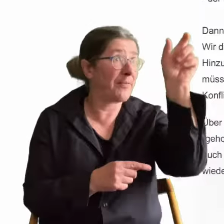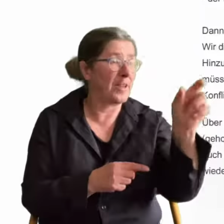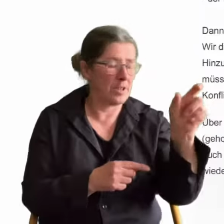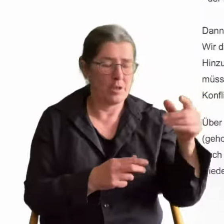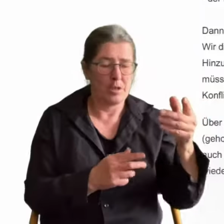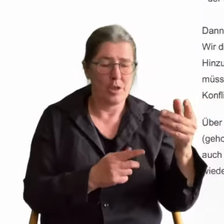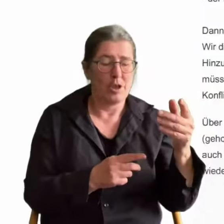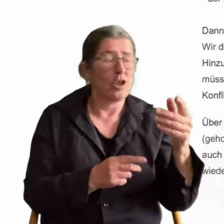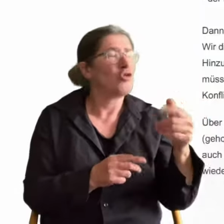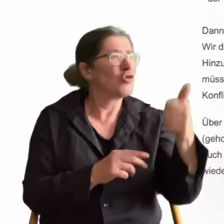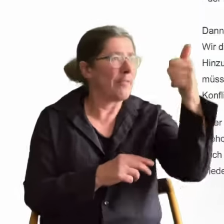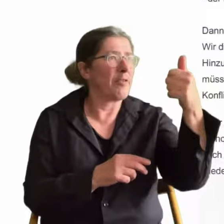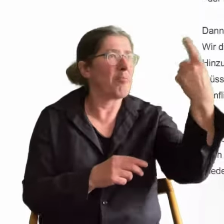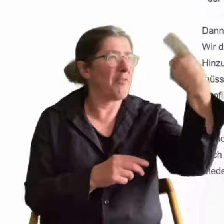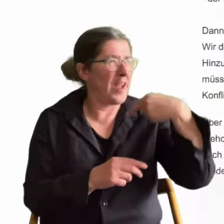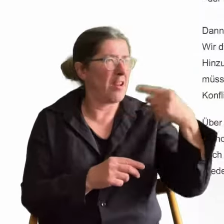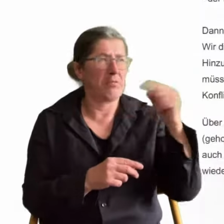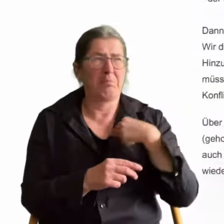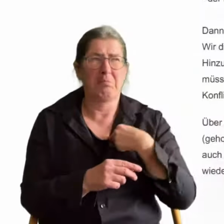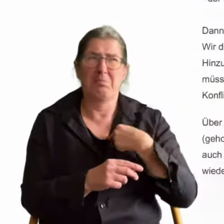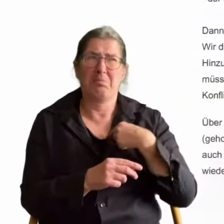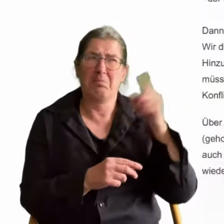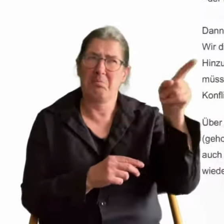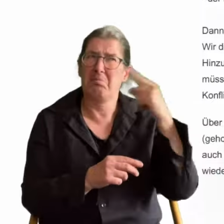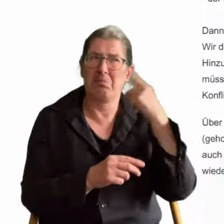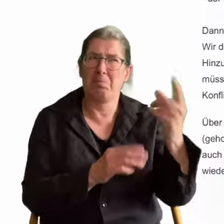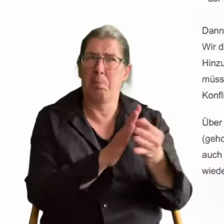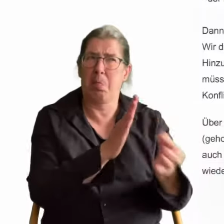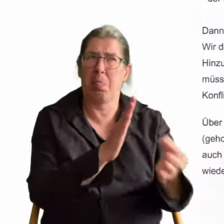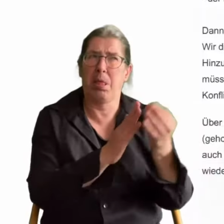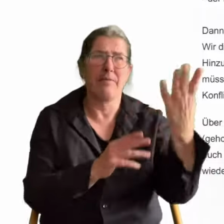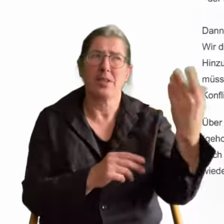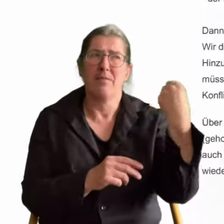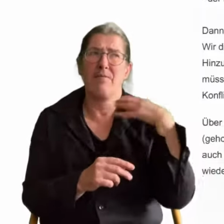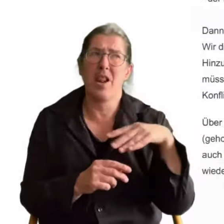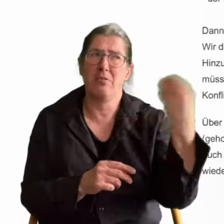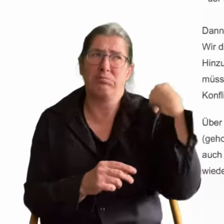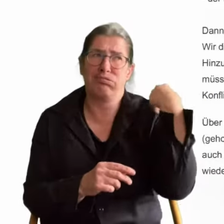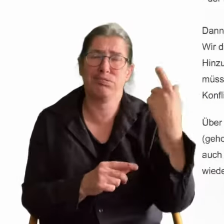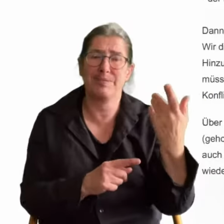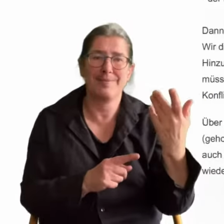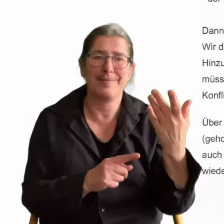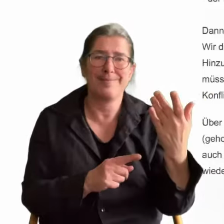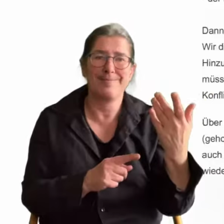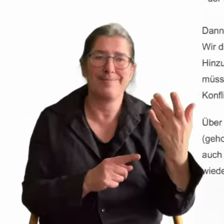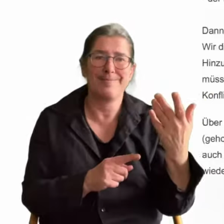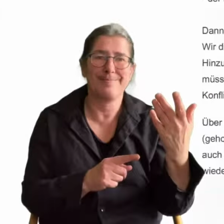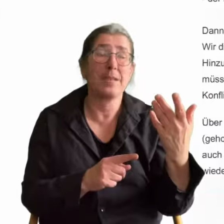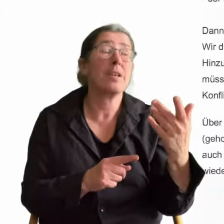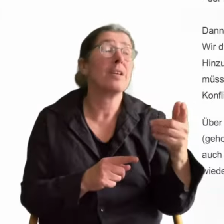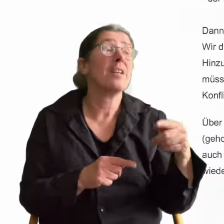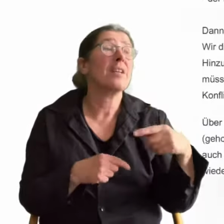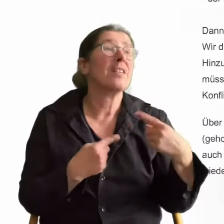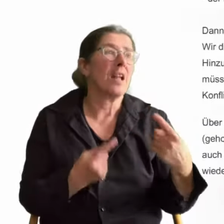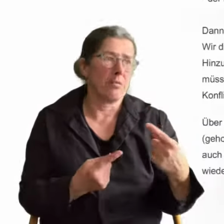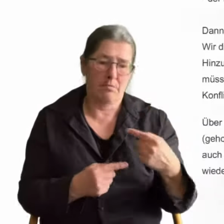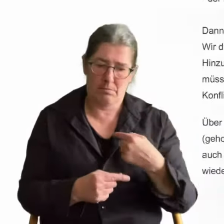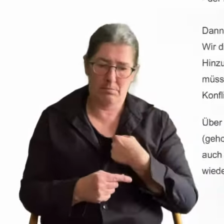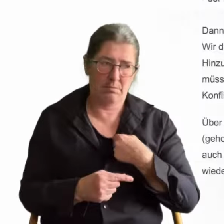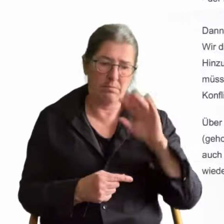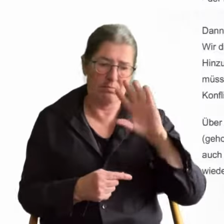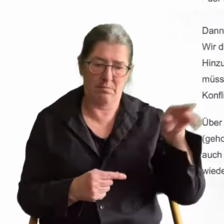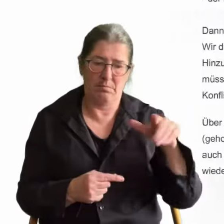einem chef den ich nicht als autorität sehe wo ich mir denke na ja was will der mann denn schon sagen dann bin ich er